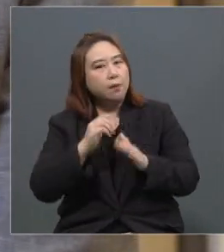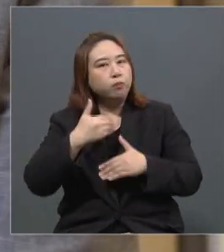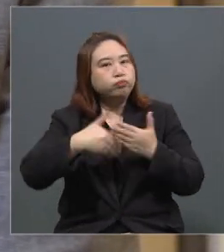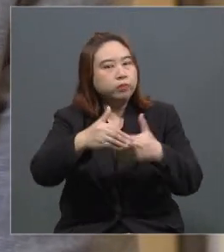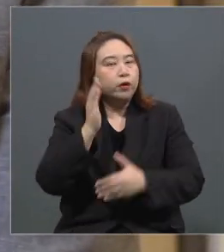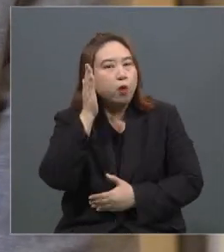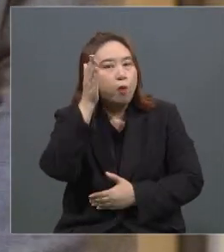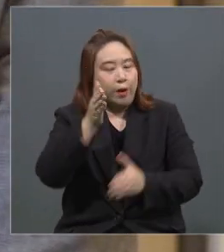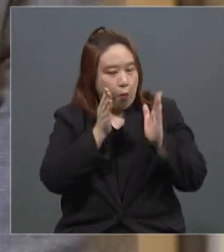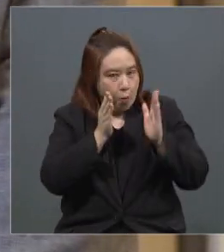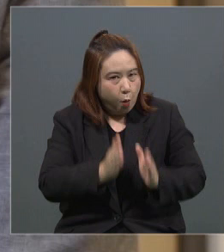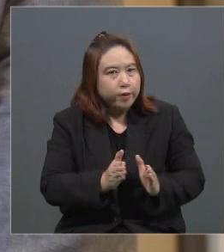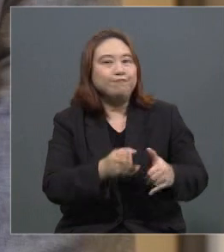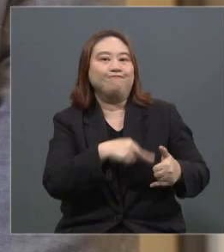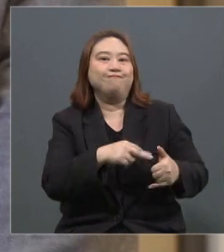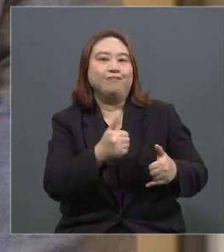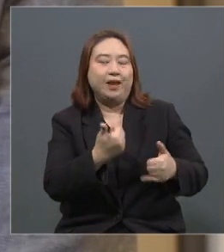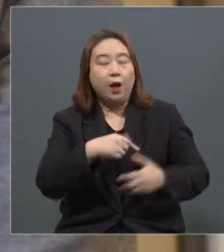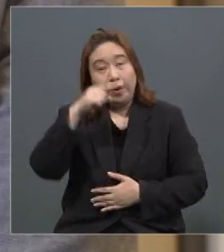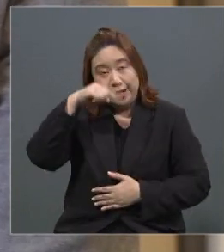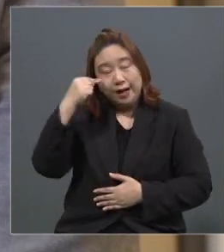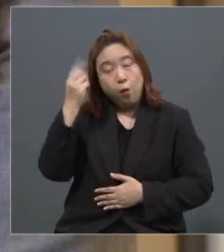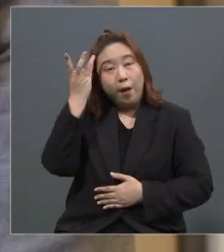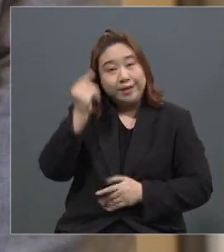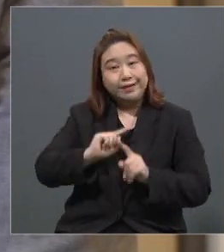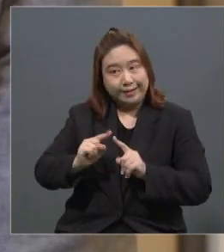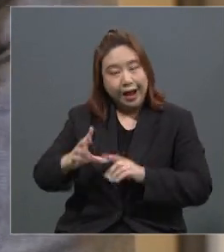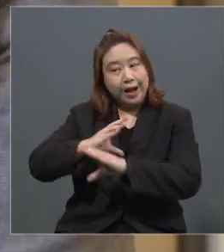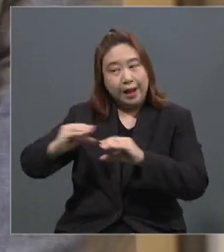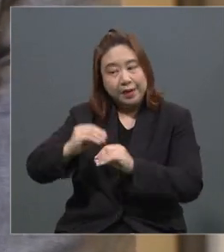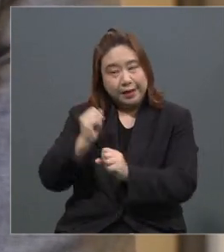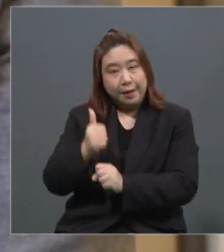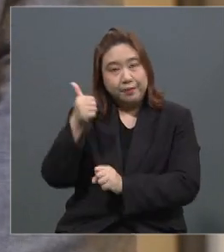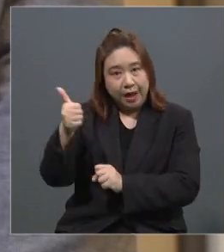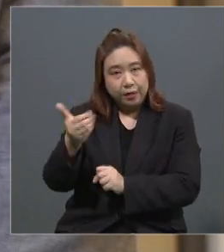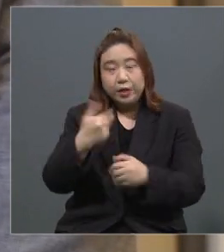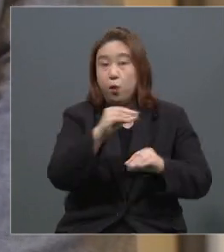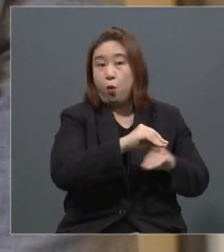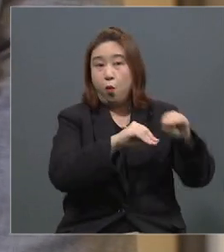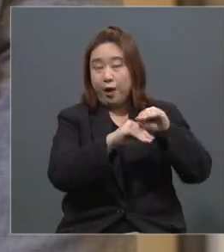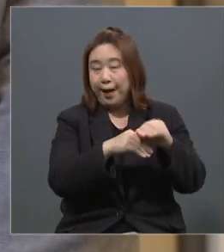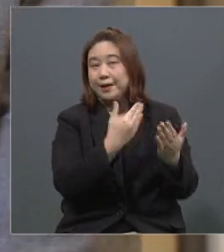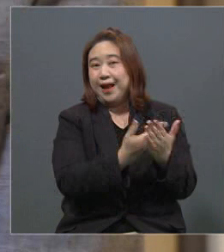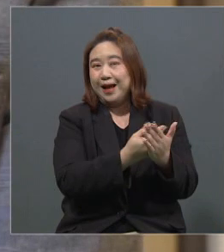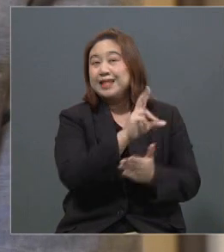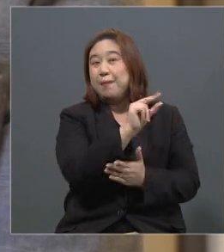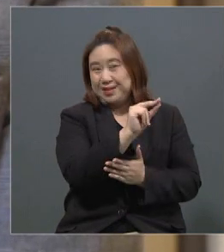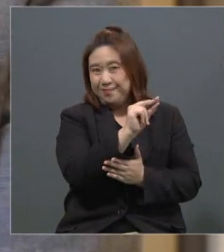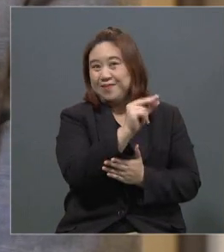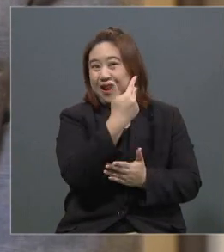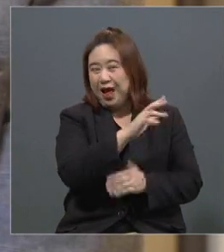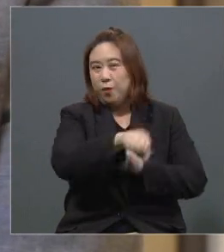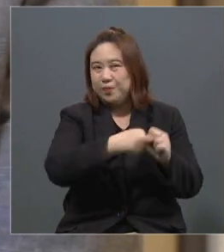มนุษย์และไทยก็พร้อมที่จะแลกเปลี่ยนความคิดเห็นหลังจากที่ได้ทำโครงการ 30บาทรักษาทุกโรคมาแล้วถึง 22